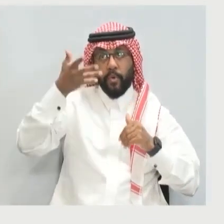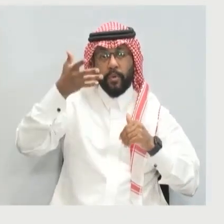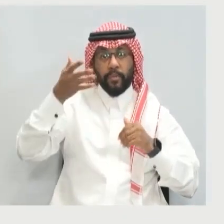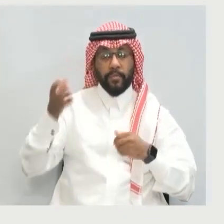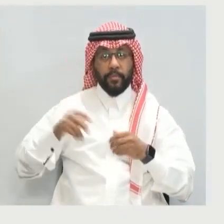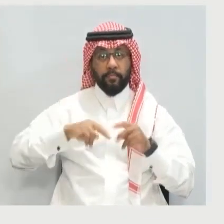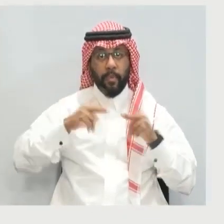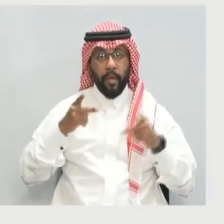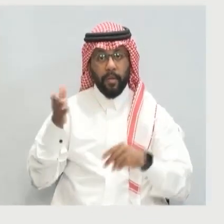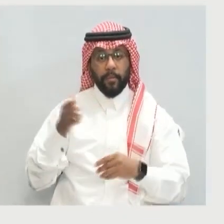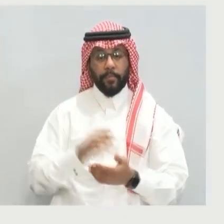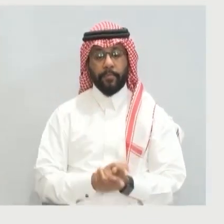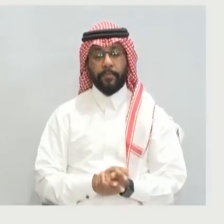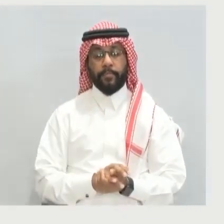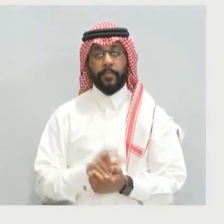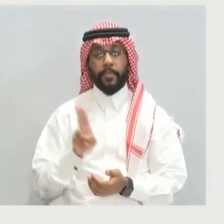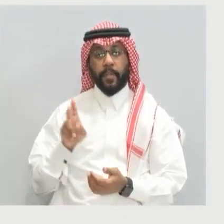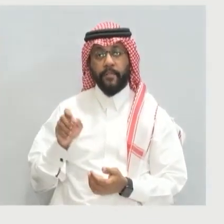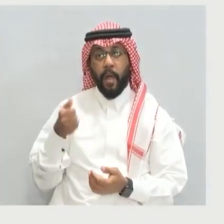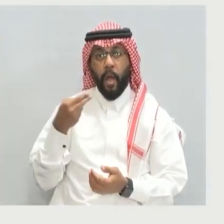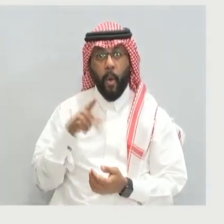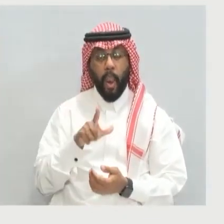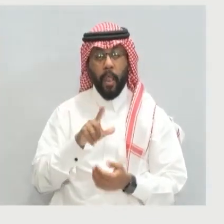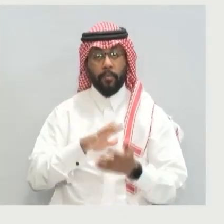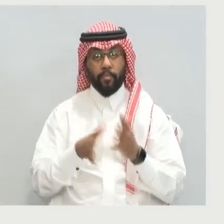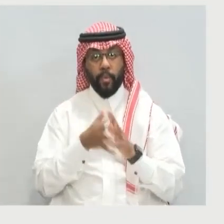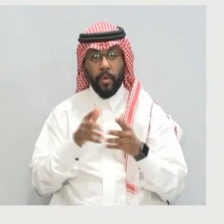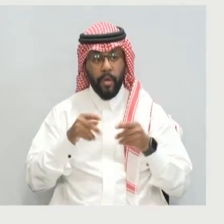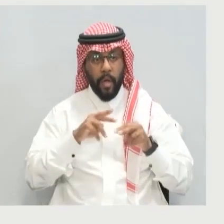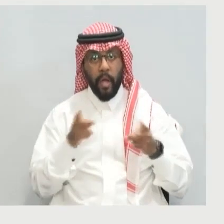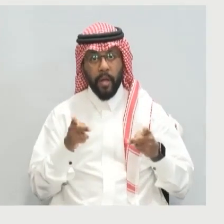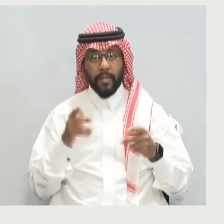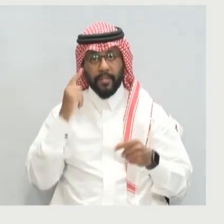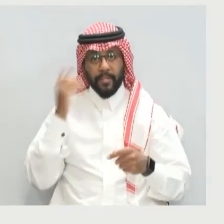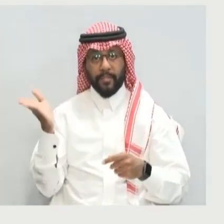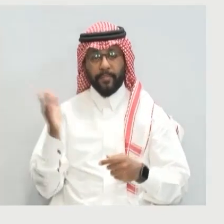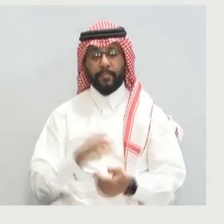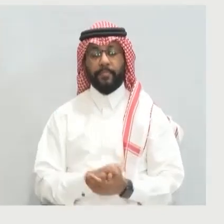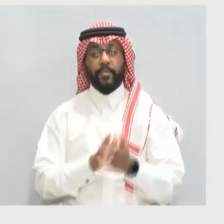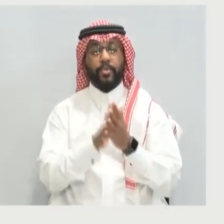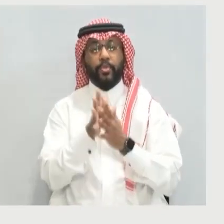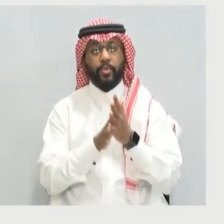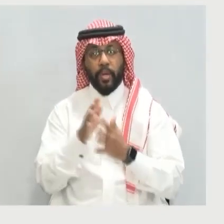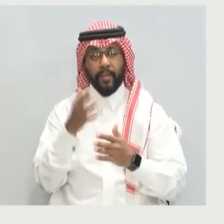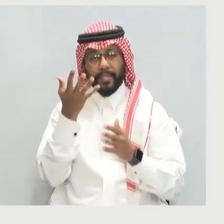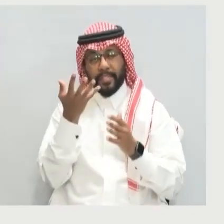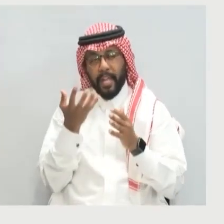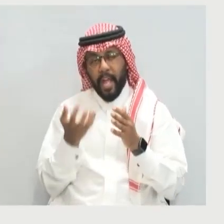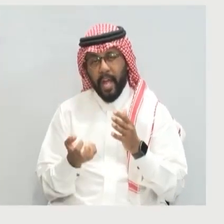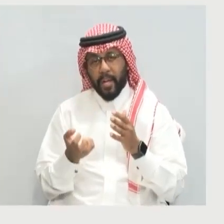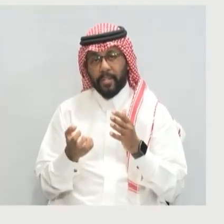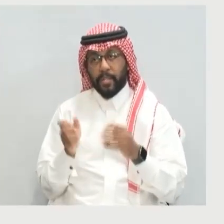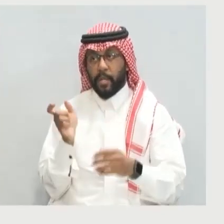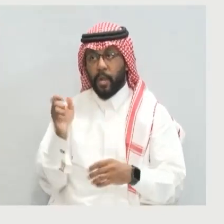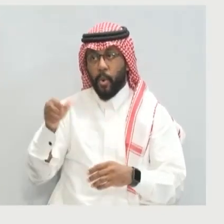المتفاعله طبعا هنا التفاعل عكسي اذا يكون مستوى وطاقه المتفاعلات في هذه الحاله ادنى من